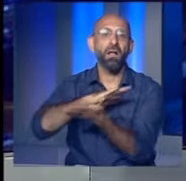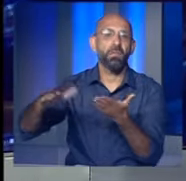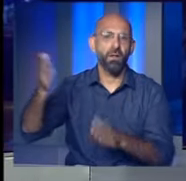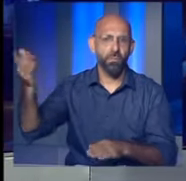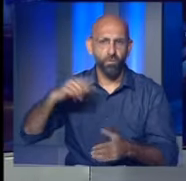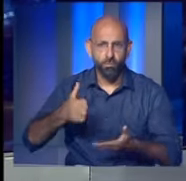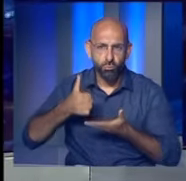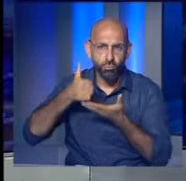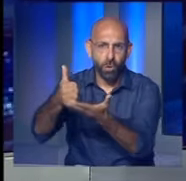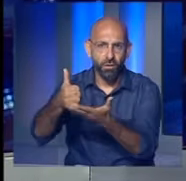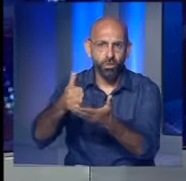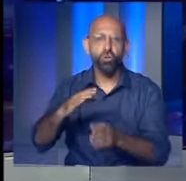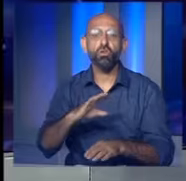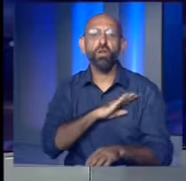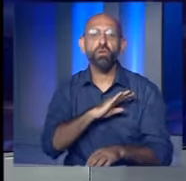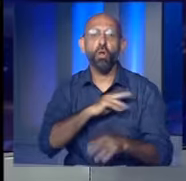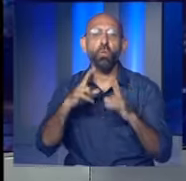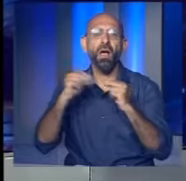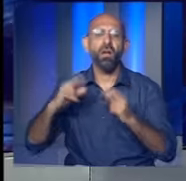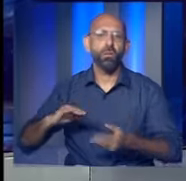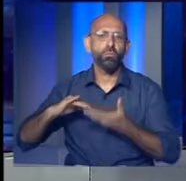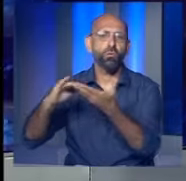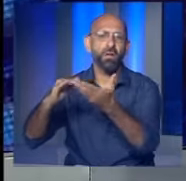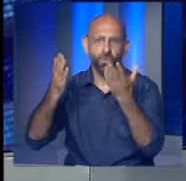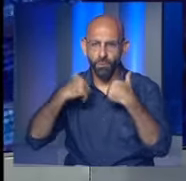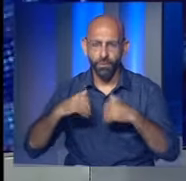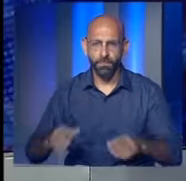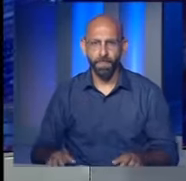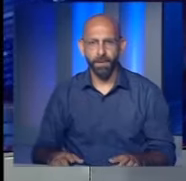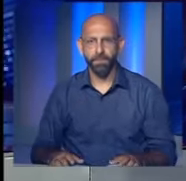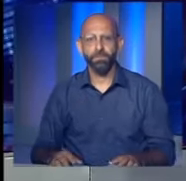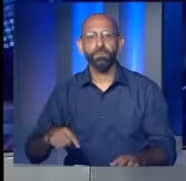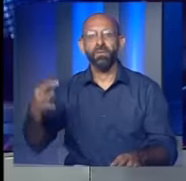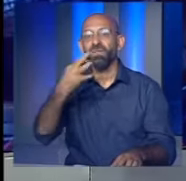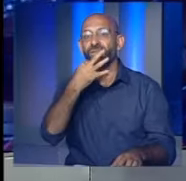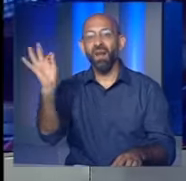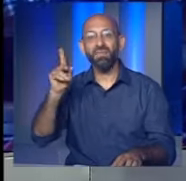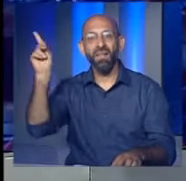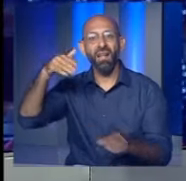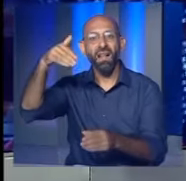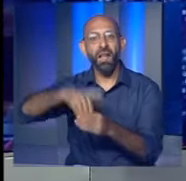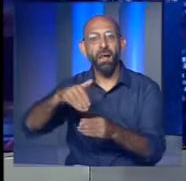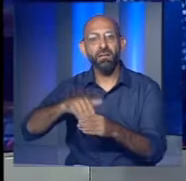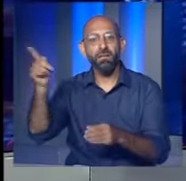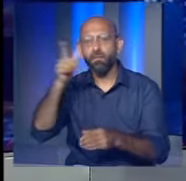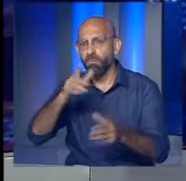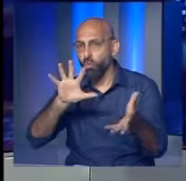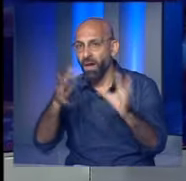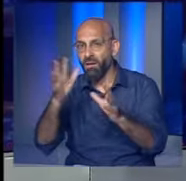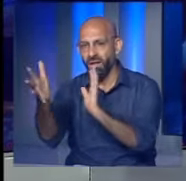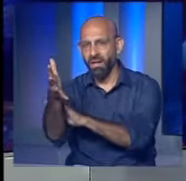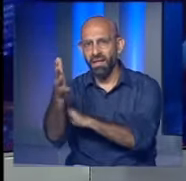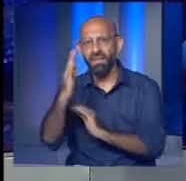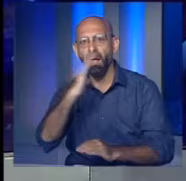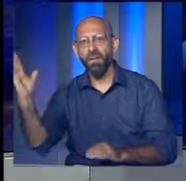وجنوبه وبقاعه الغربي وعدم تسليح الجيش اذا في فرنسا انتخابات تشريعيه وتوقعات